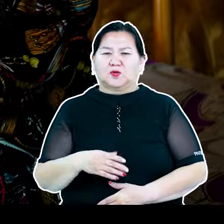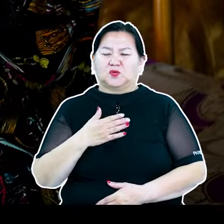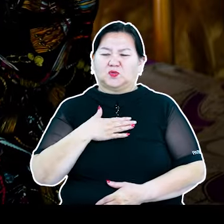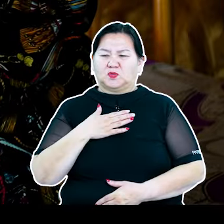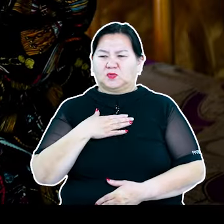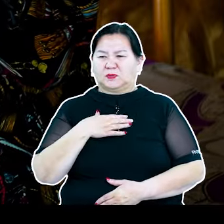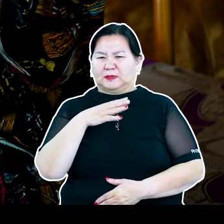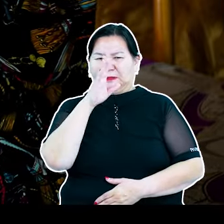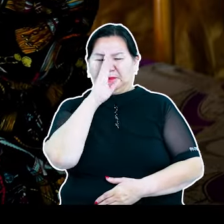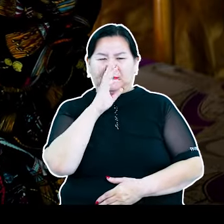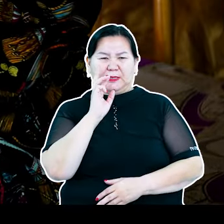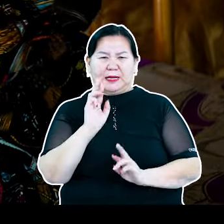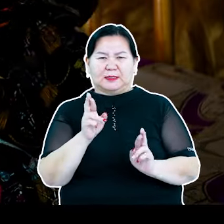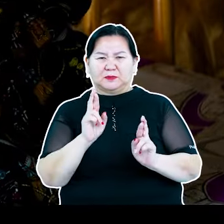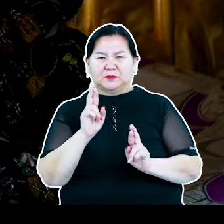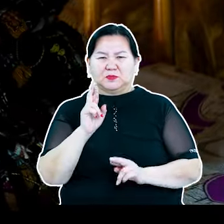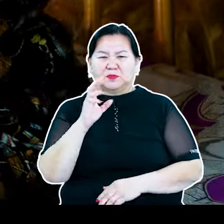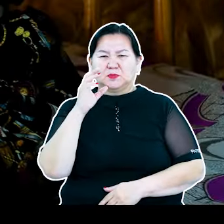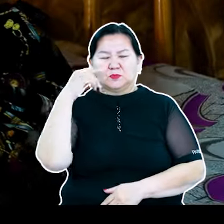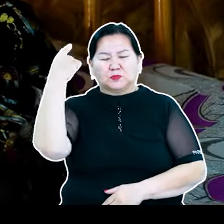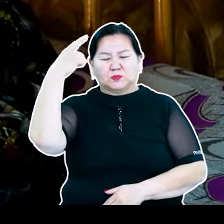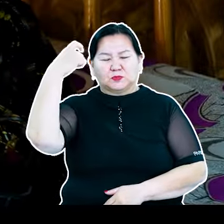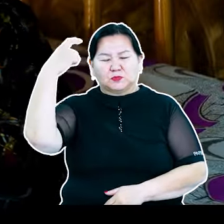Хөөх, ямар хачин зүү зүүдэлвээ?